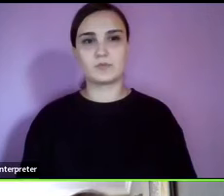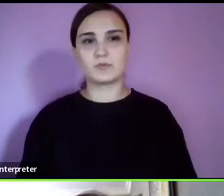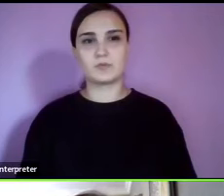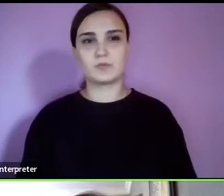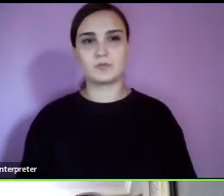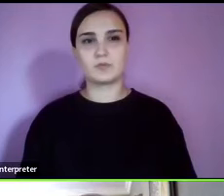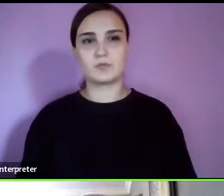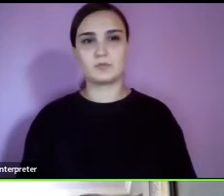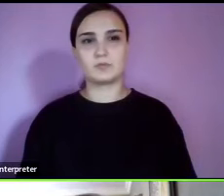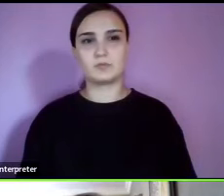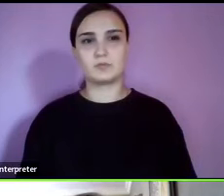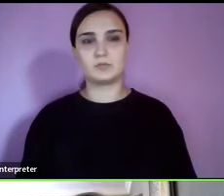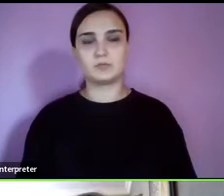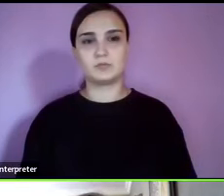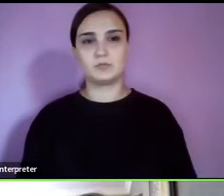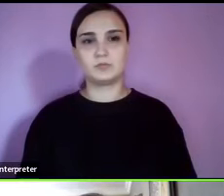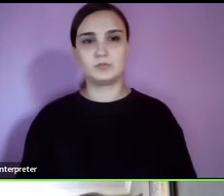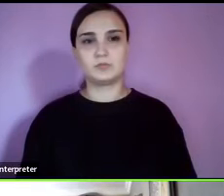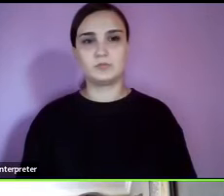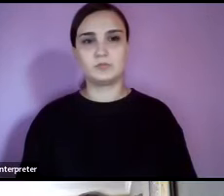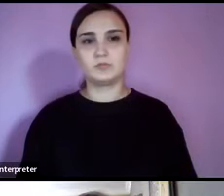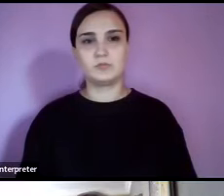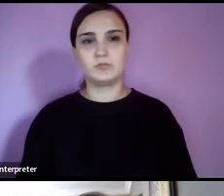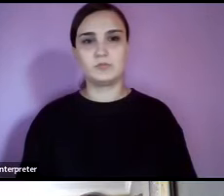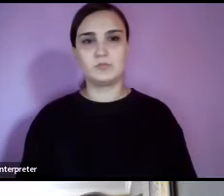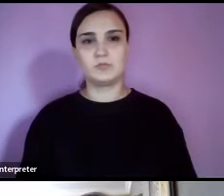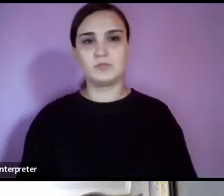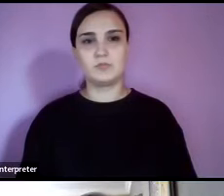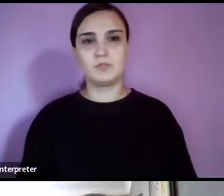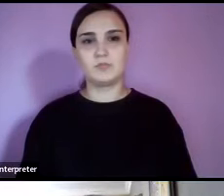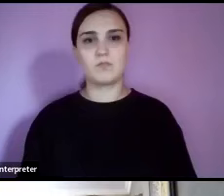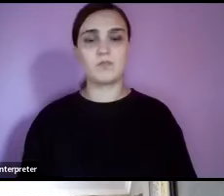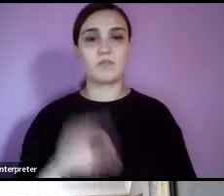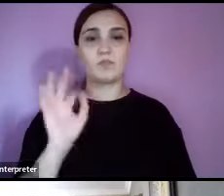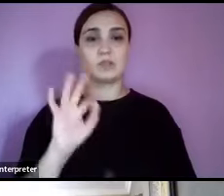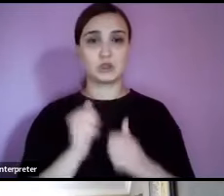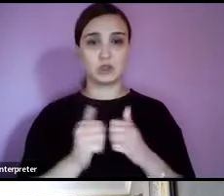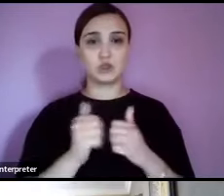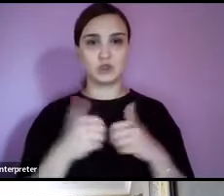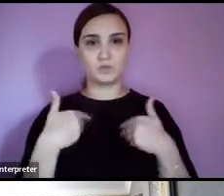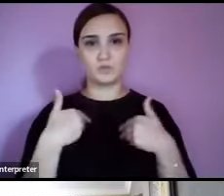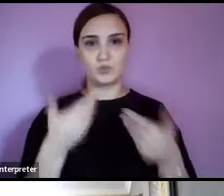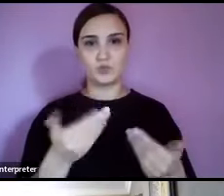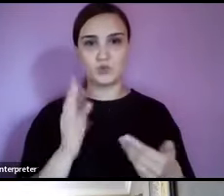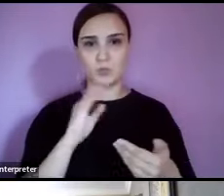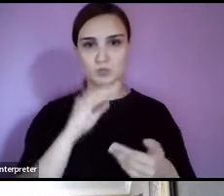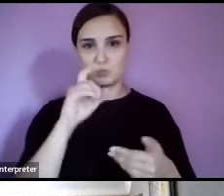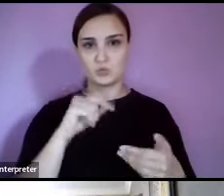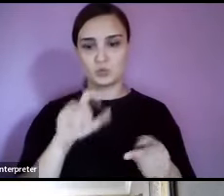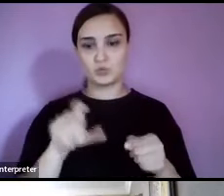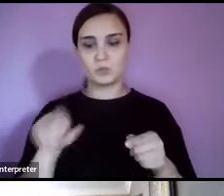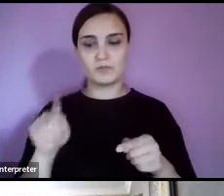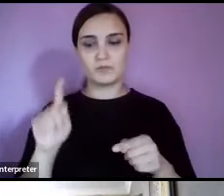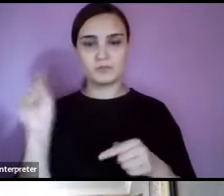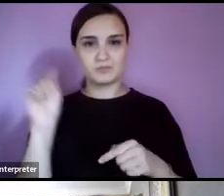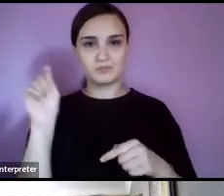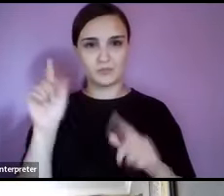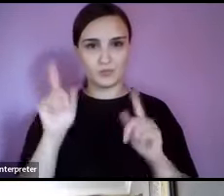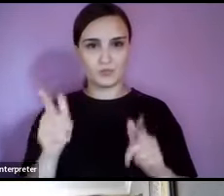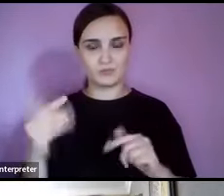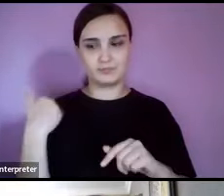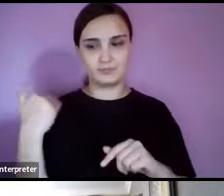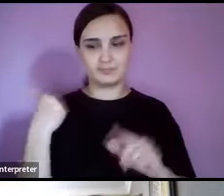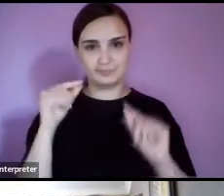take control over their own life. და მე ხშირად ვურჩევ მშობლებს, რომ ეს მაღვიწარა დადგან